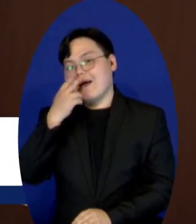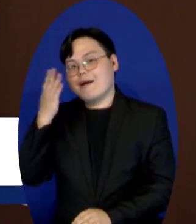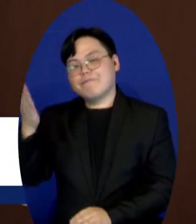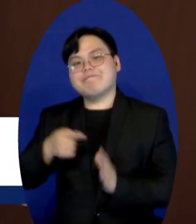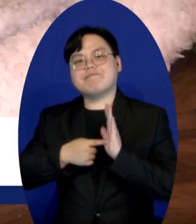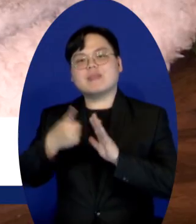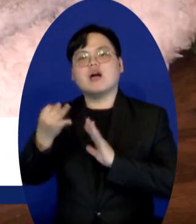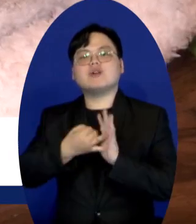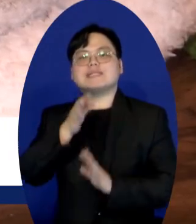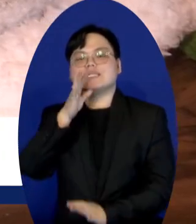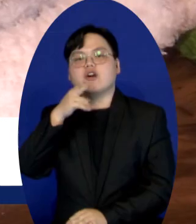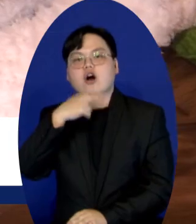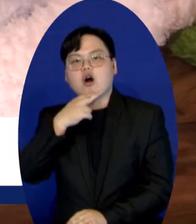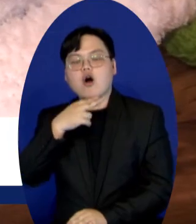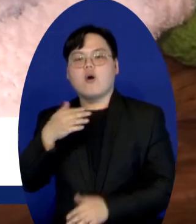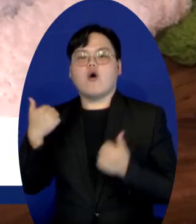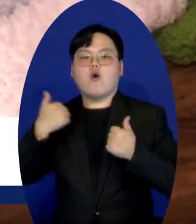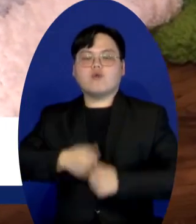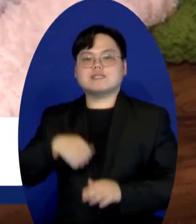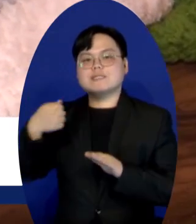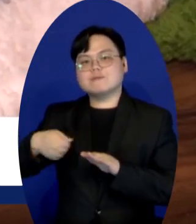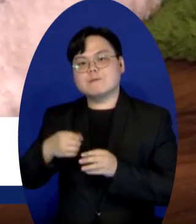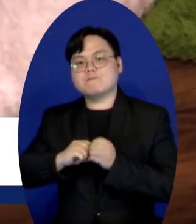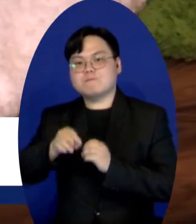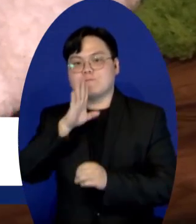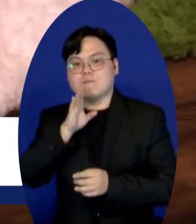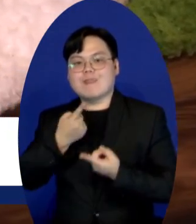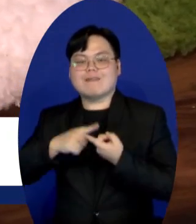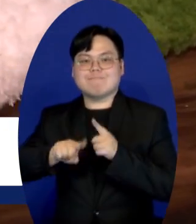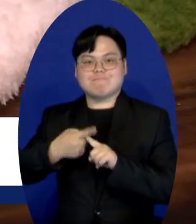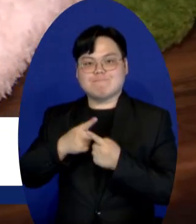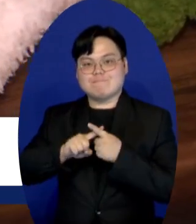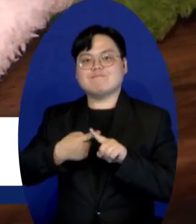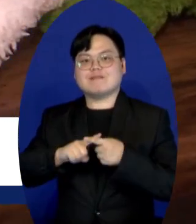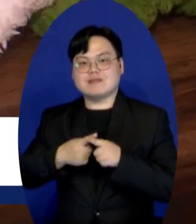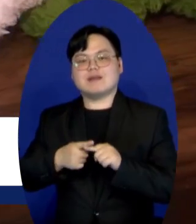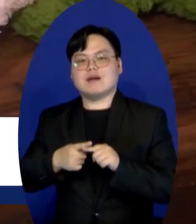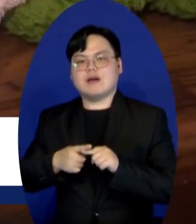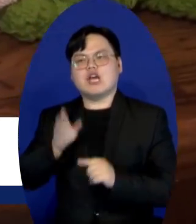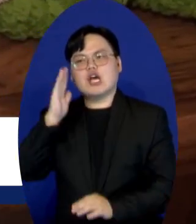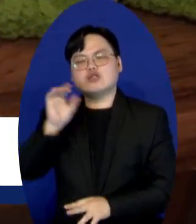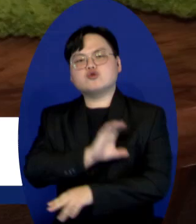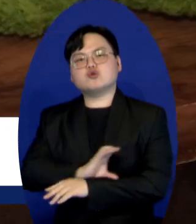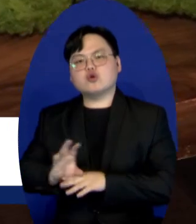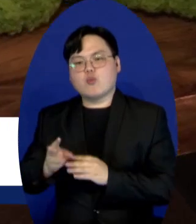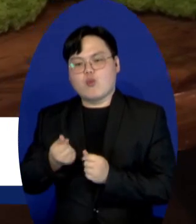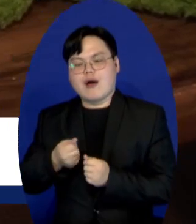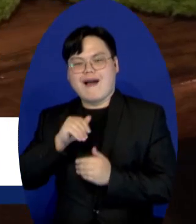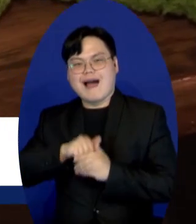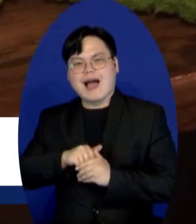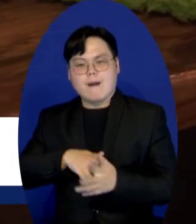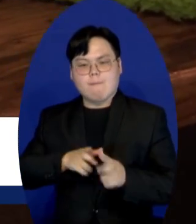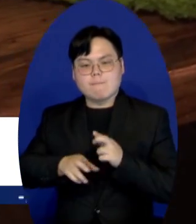ковидын 2 жил утас ээрийн хувцас хийх болжээ. Эдийн засгийн хувьд ирээдүйд сурах сургалтын төлбөрөө хадгалах бизнес хийх сонирхол